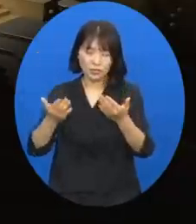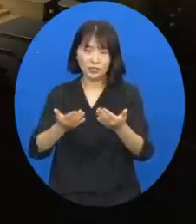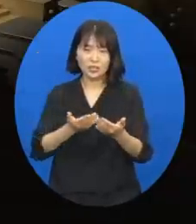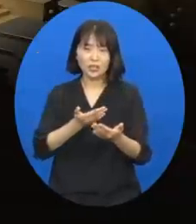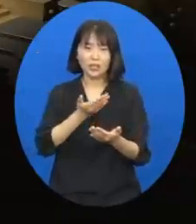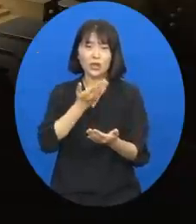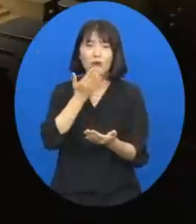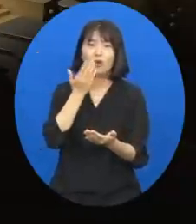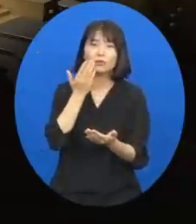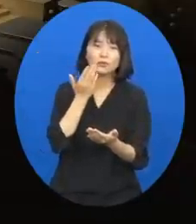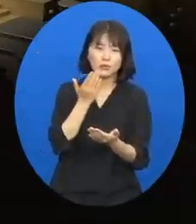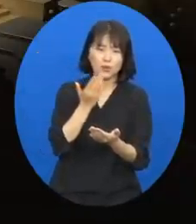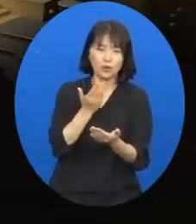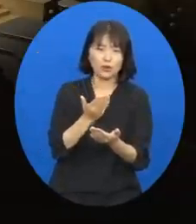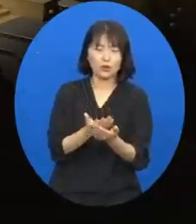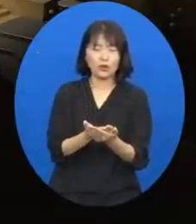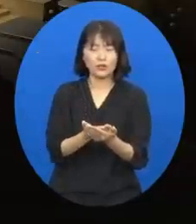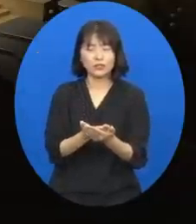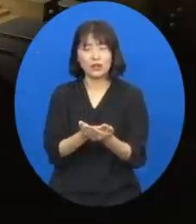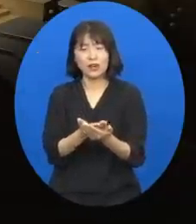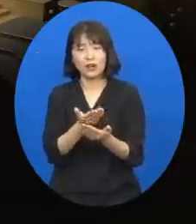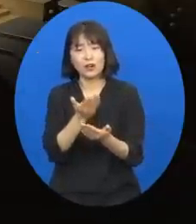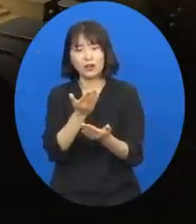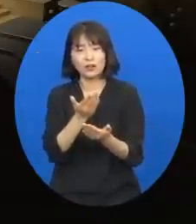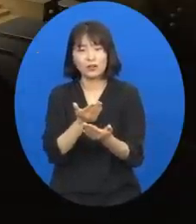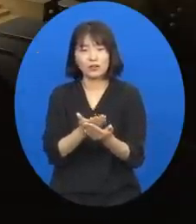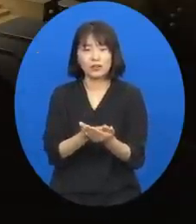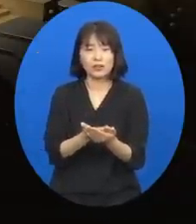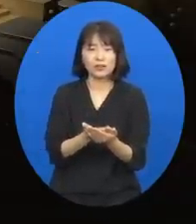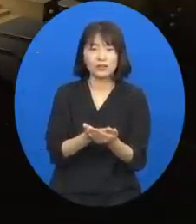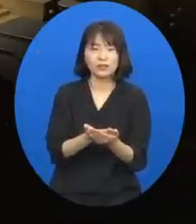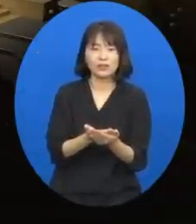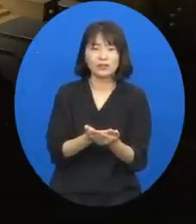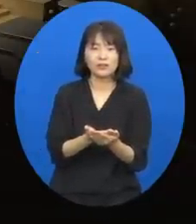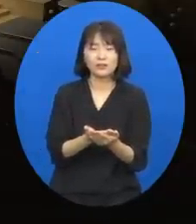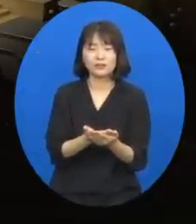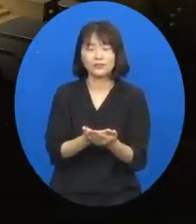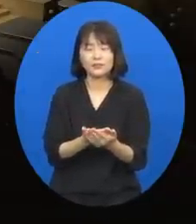gaseous a 아